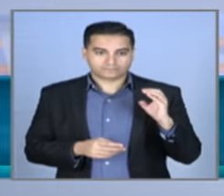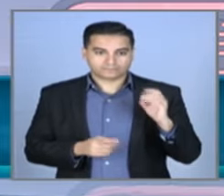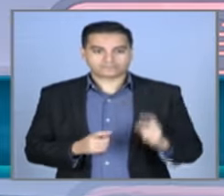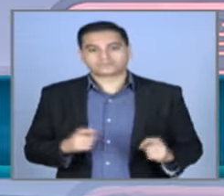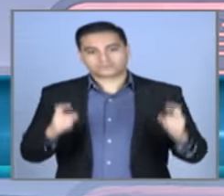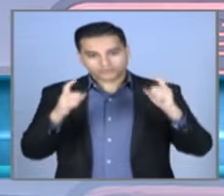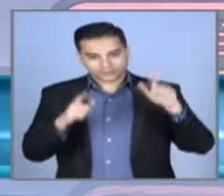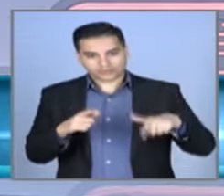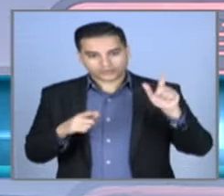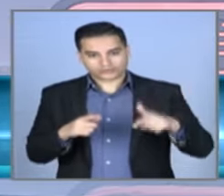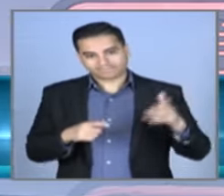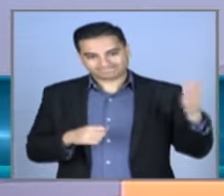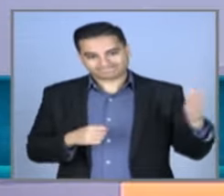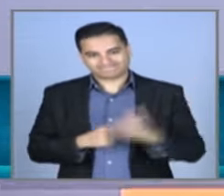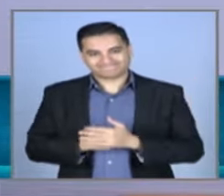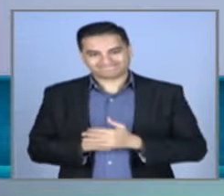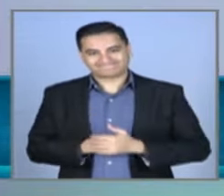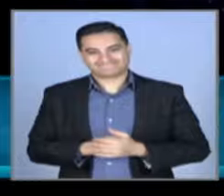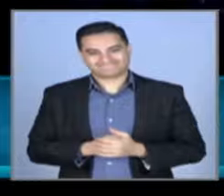إلى دور الستاشر.